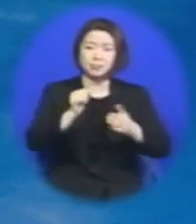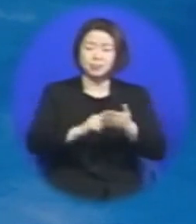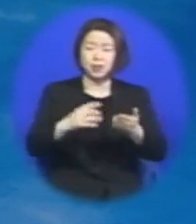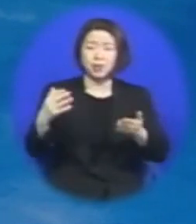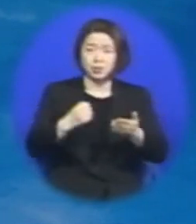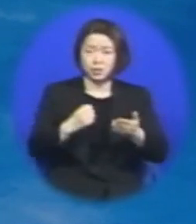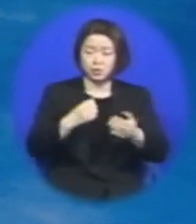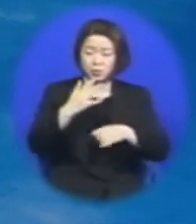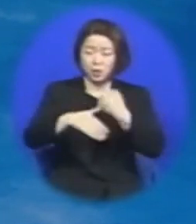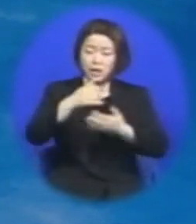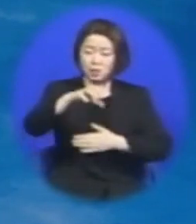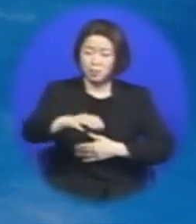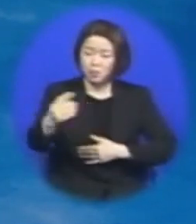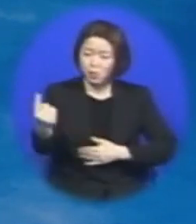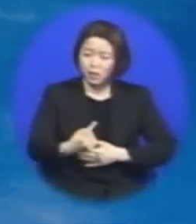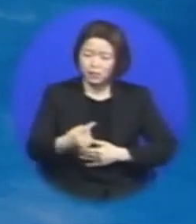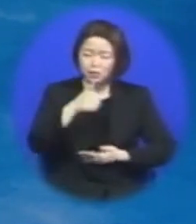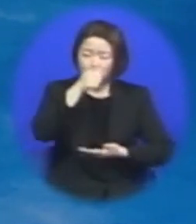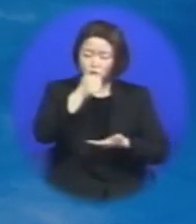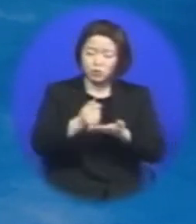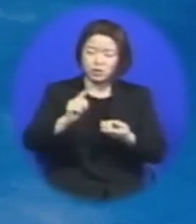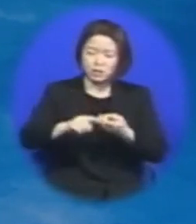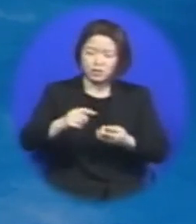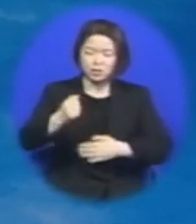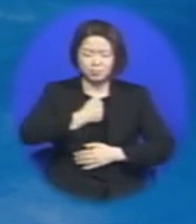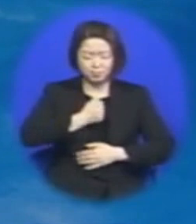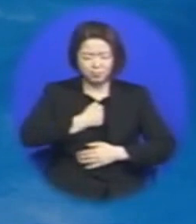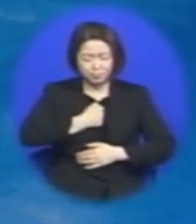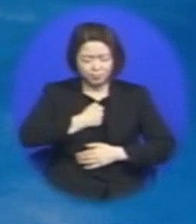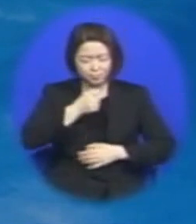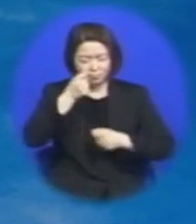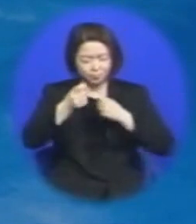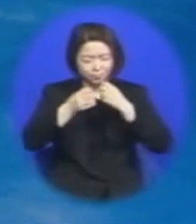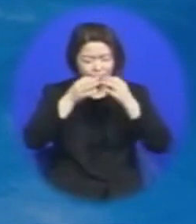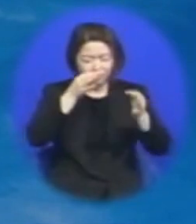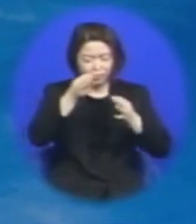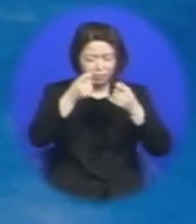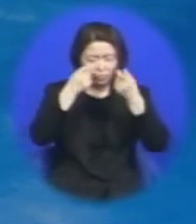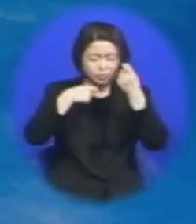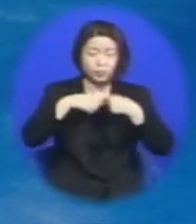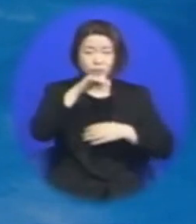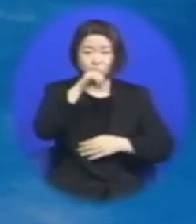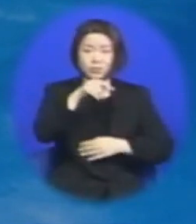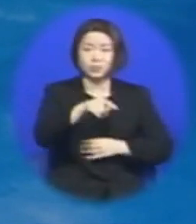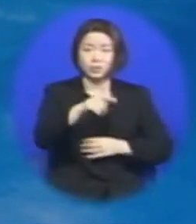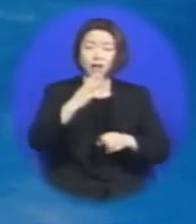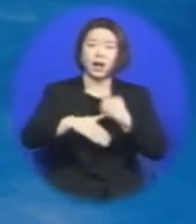죄를 애통해 하는 것 하나님이 정말 받으시고 싶으신 건 그거예요